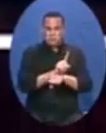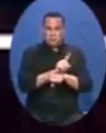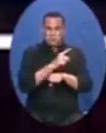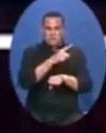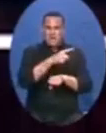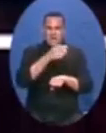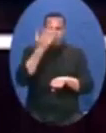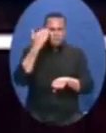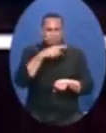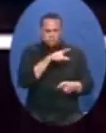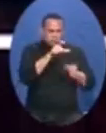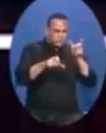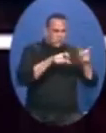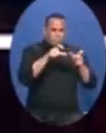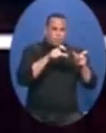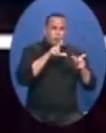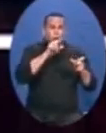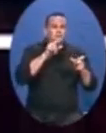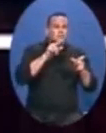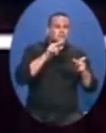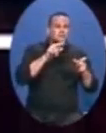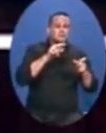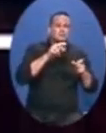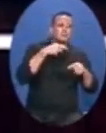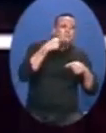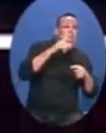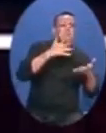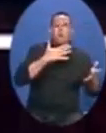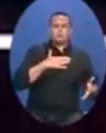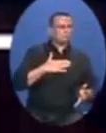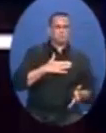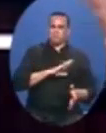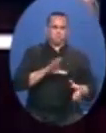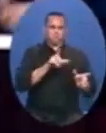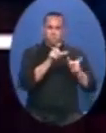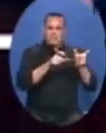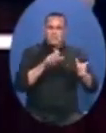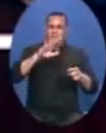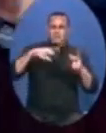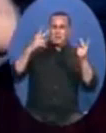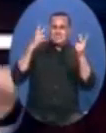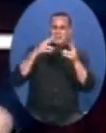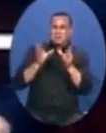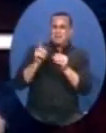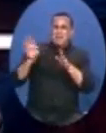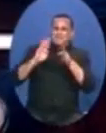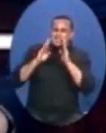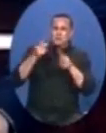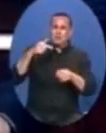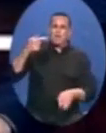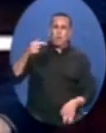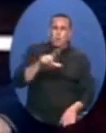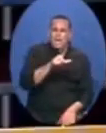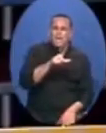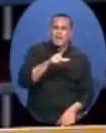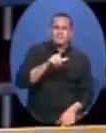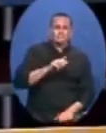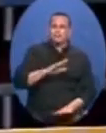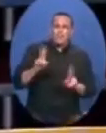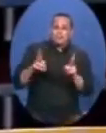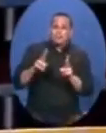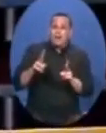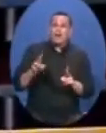צומצם חופש הביטוי. כלומר, אתה אומר, למרות צמצום חופש הביטוי, למרות ההסכמים עם פייסבוק וגוגל אין